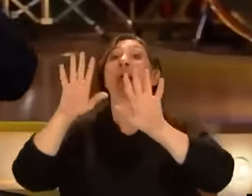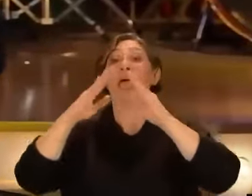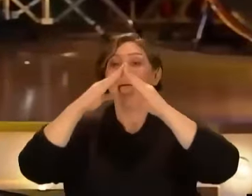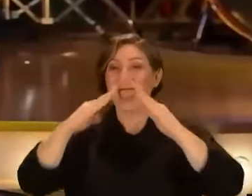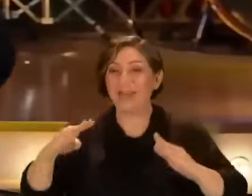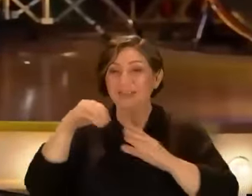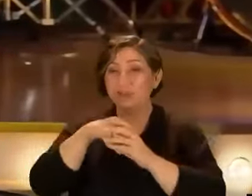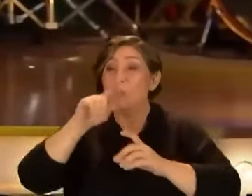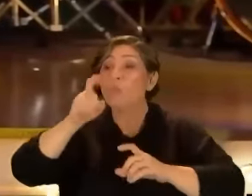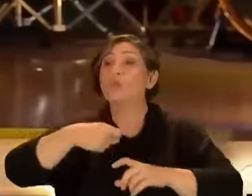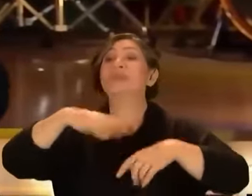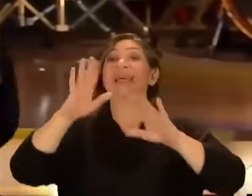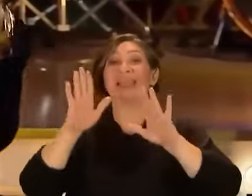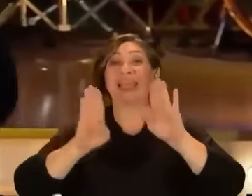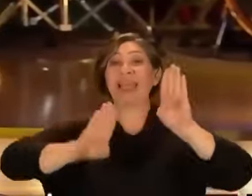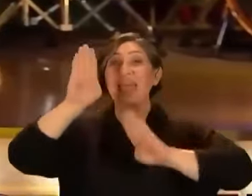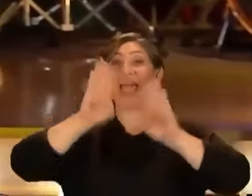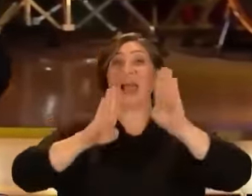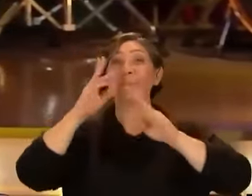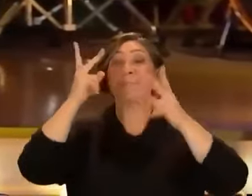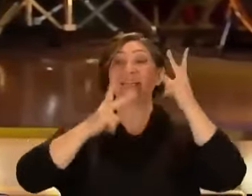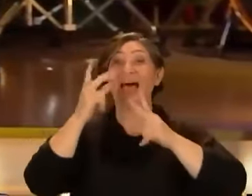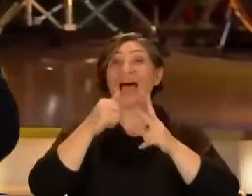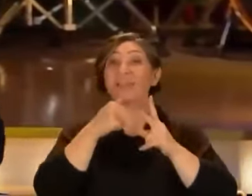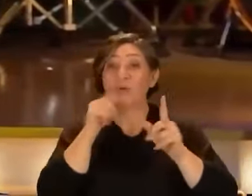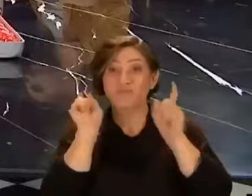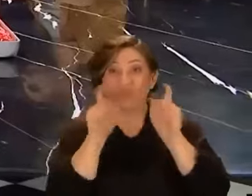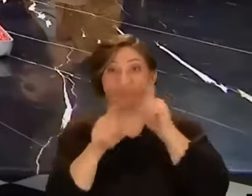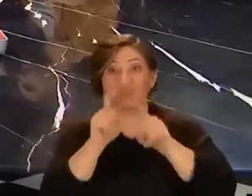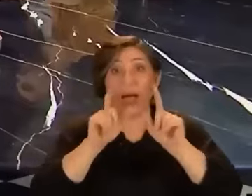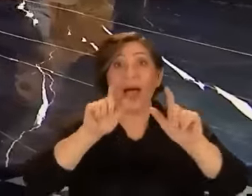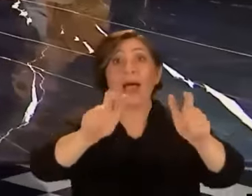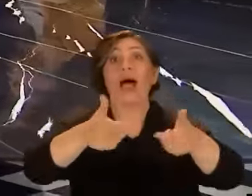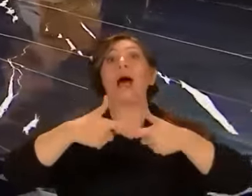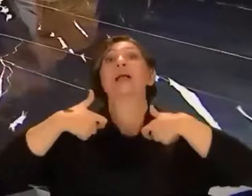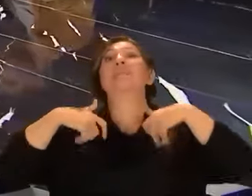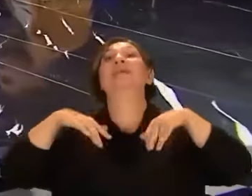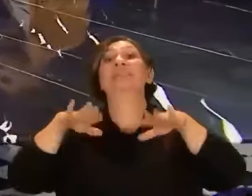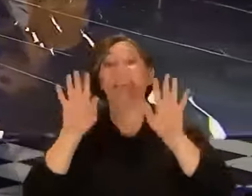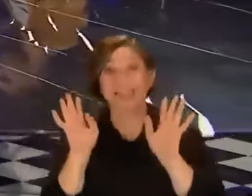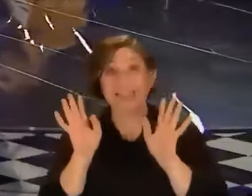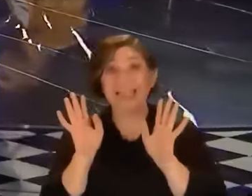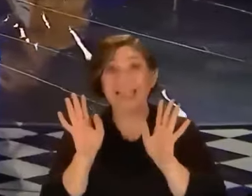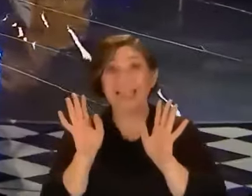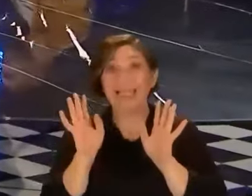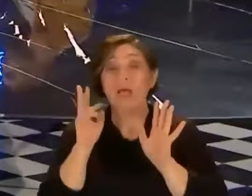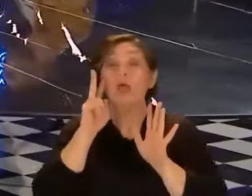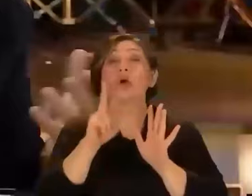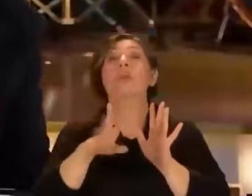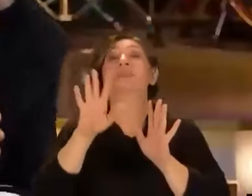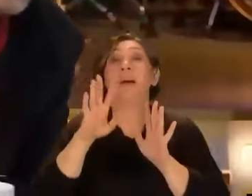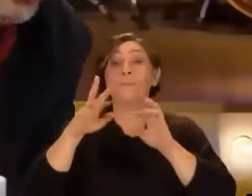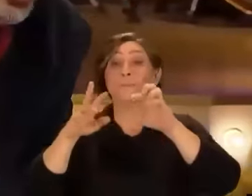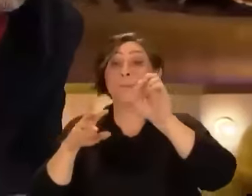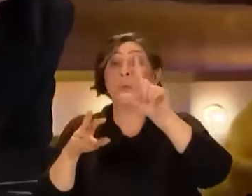kulübesinde bunlar bulunup mezatta gidip bir takım adamların haşere gibi üşüştüler resimlerin üzerine, onları görmeseydik